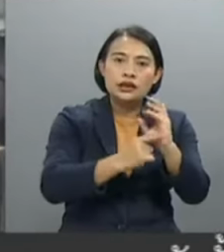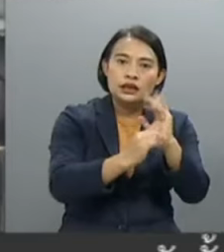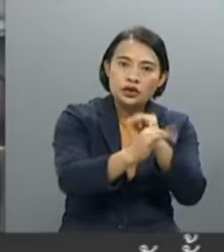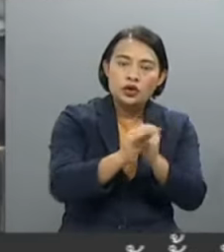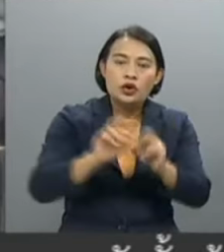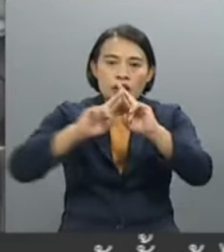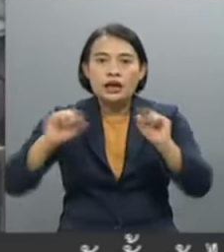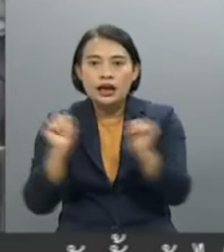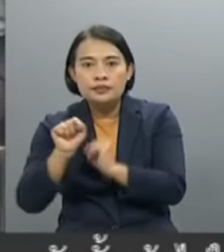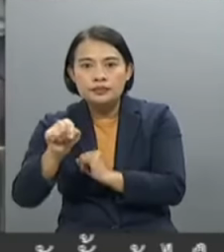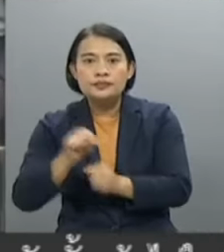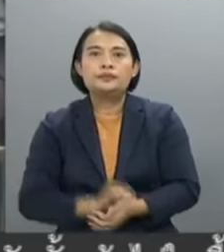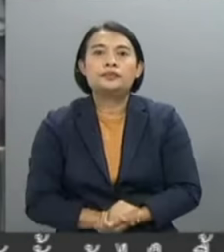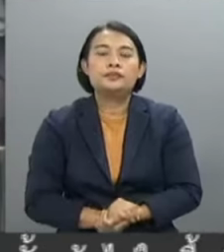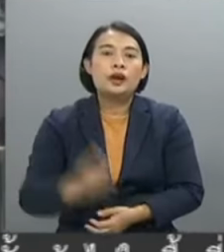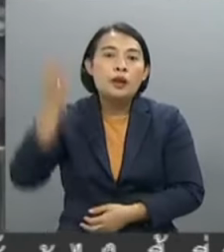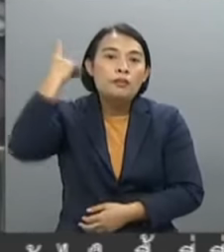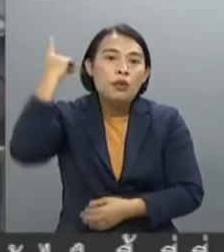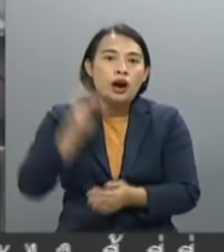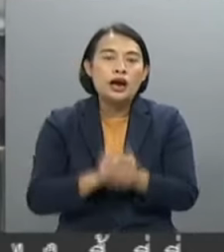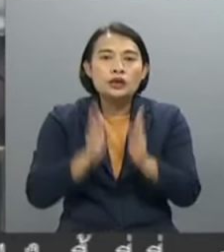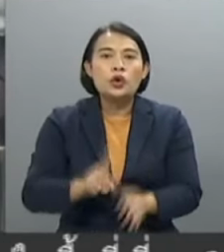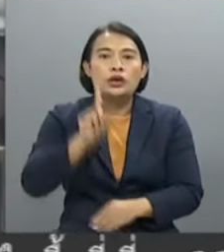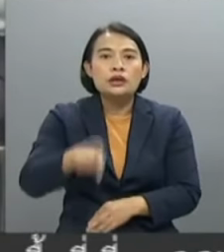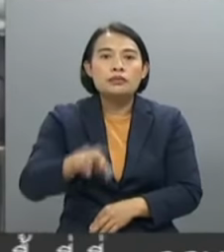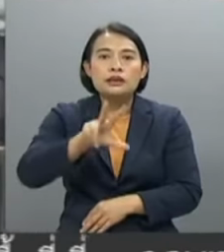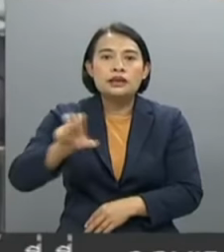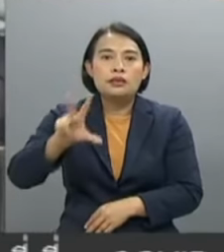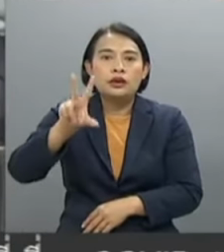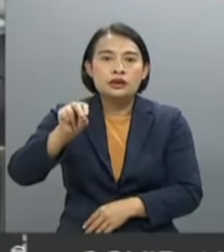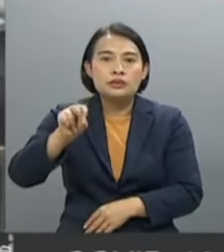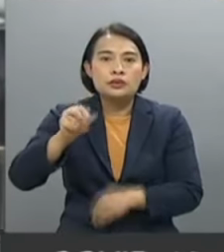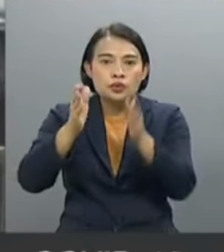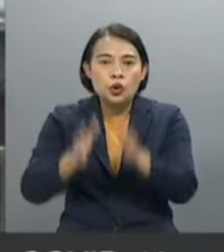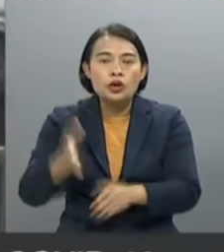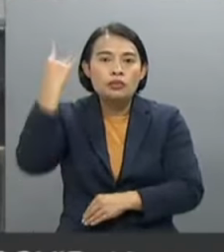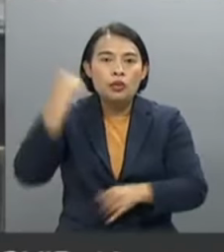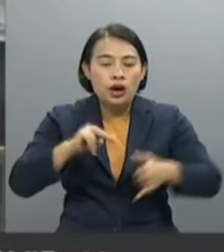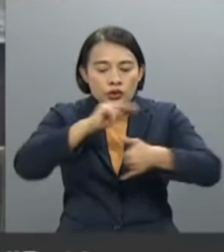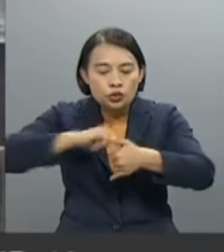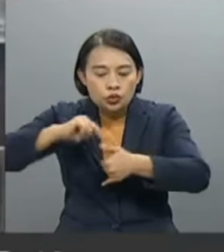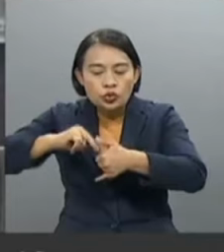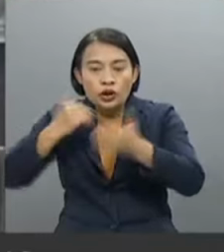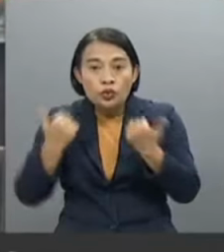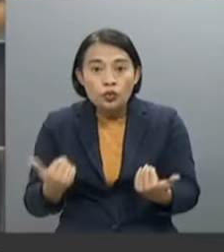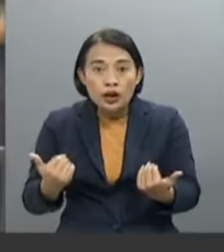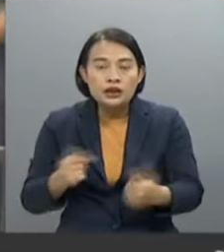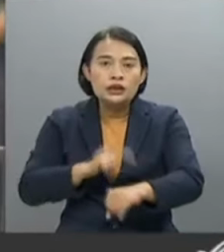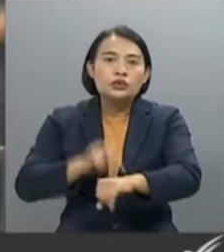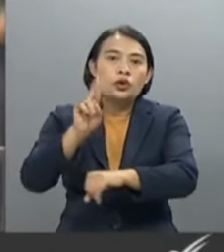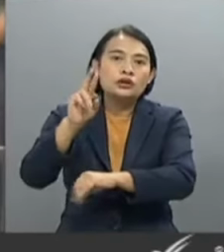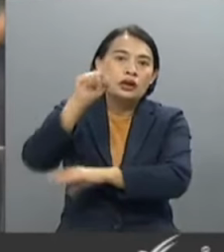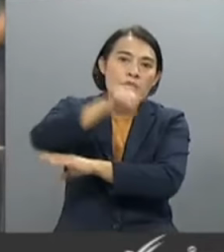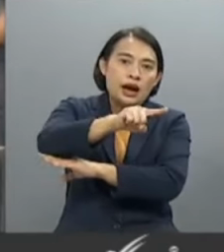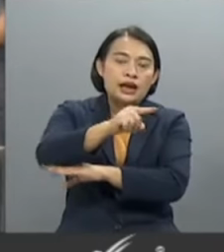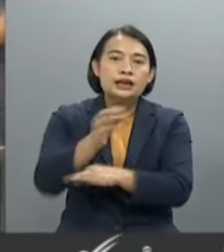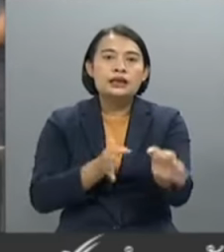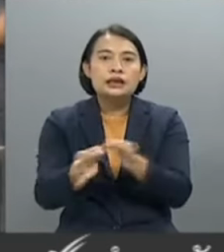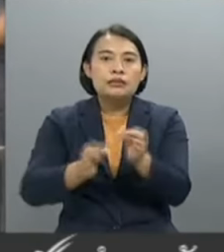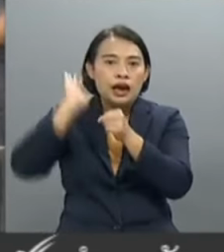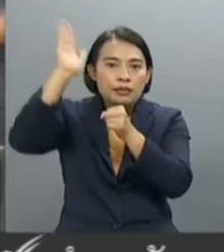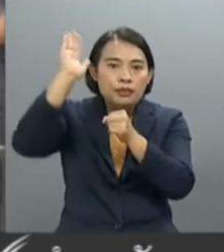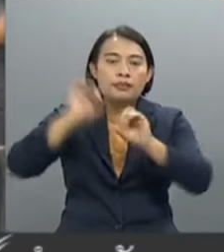นี้ 1,330 คนค่ะวันนี้ช่วงเที่ยงบ่ายนี้จะมีการแถลงความชัดเจนออกมาจากทางศูนย์โควิดรัฐบาลนะ